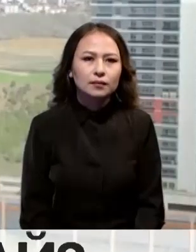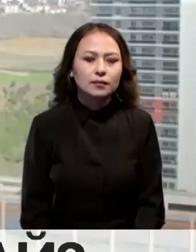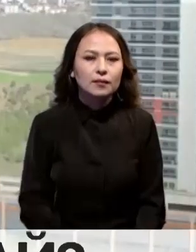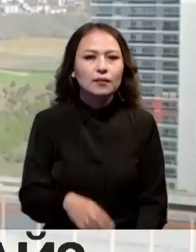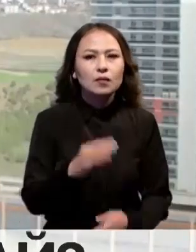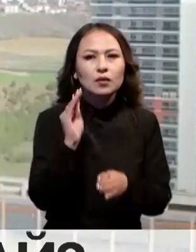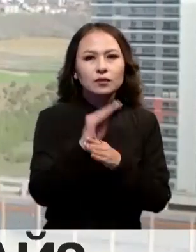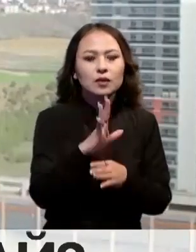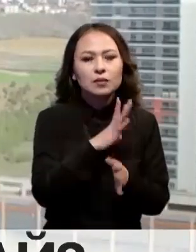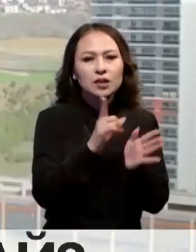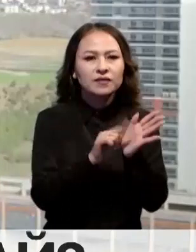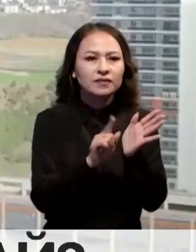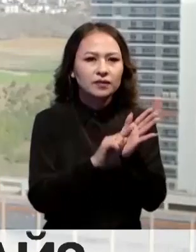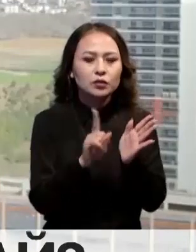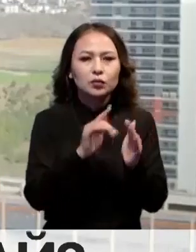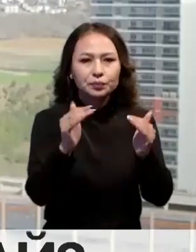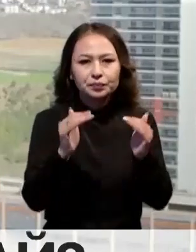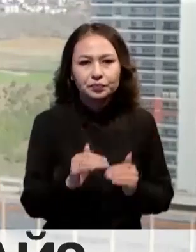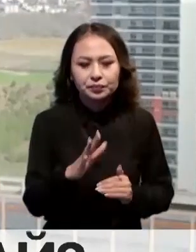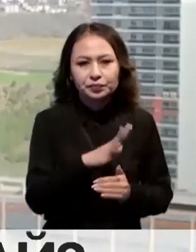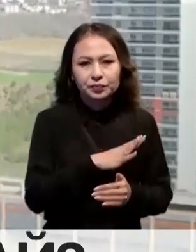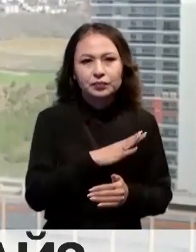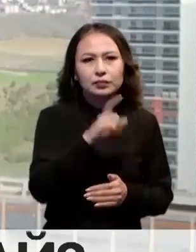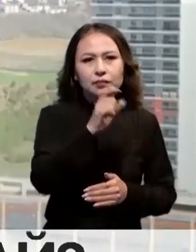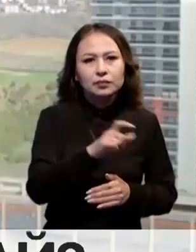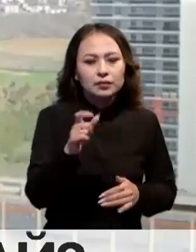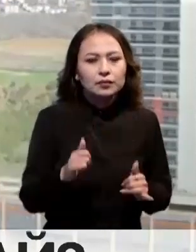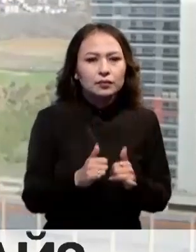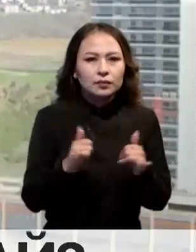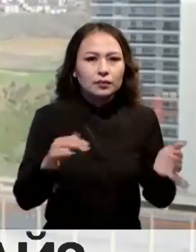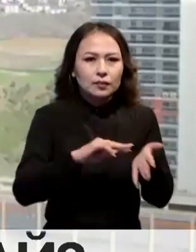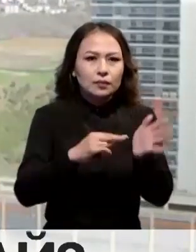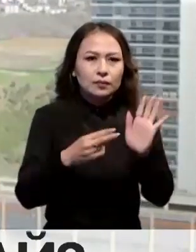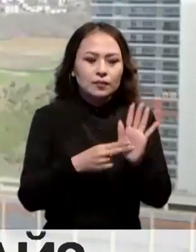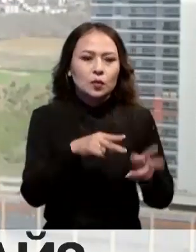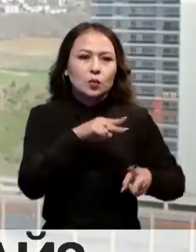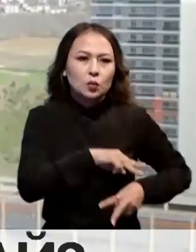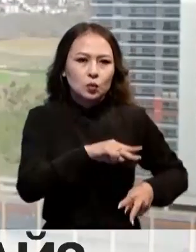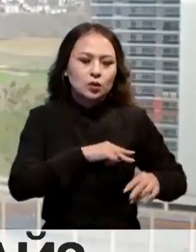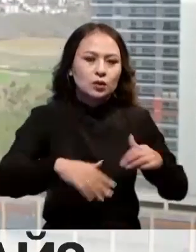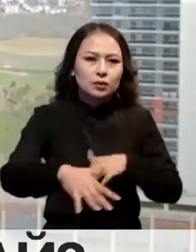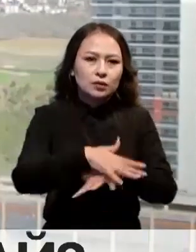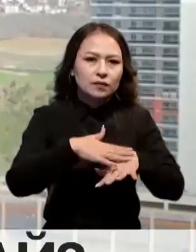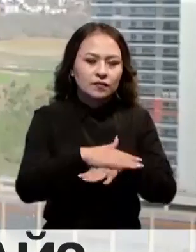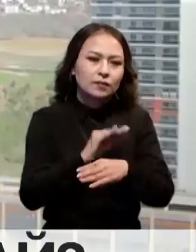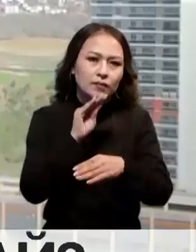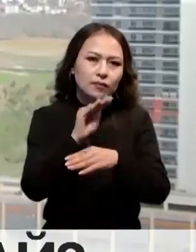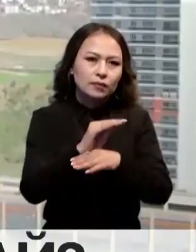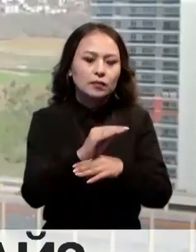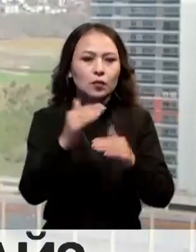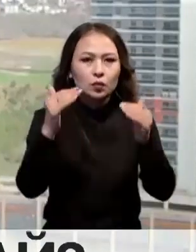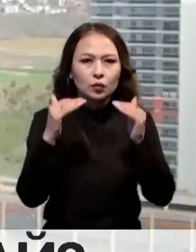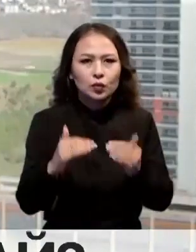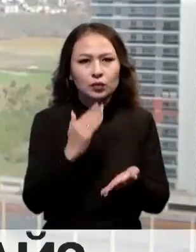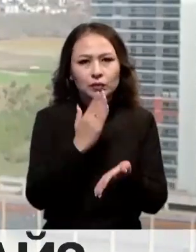Алайда зейнет жасының төмен болуы зейнеткерлер санын күрт арттырып, еңбекке жарамдылық халықты, халықтың үлесін төмендетуіне